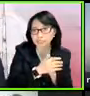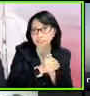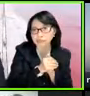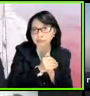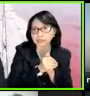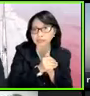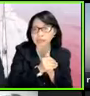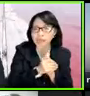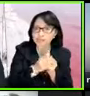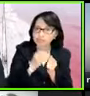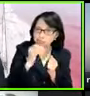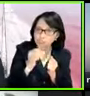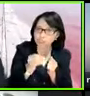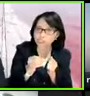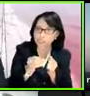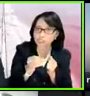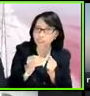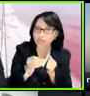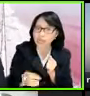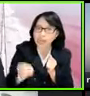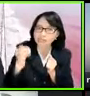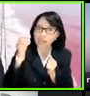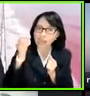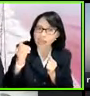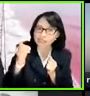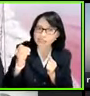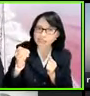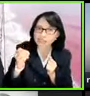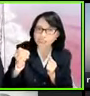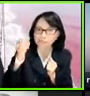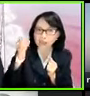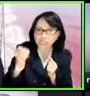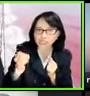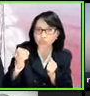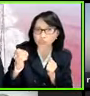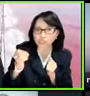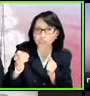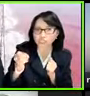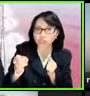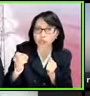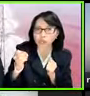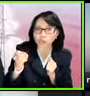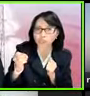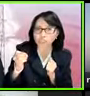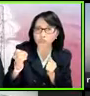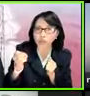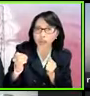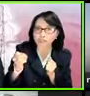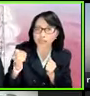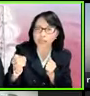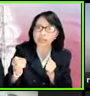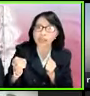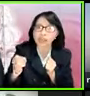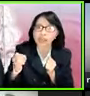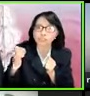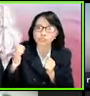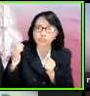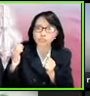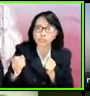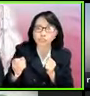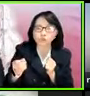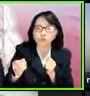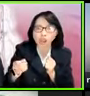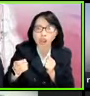sekte mereka tetapi saudara-saudara rahasia yang dimaksud oleh Rasul Paulus itu adalah